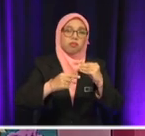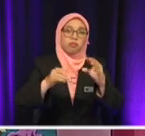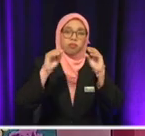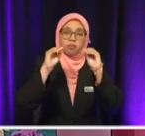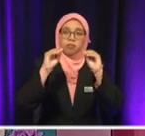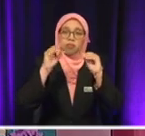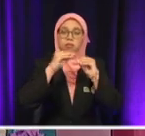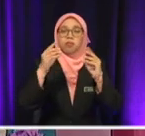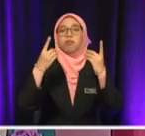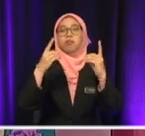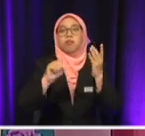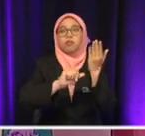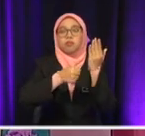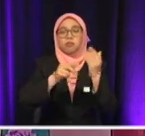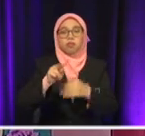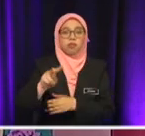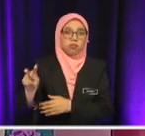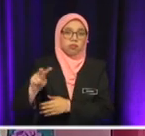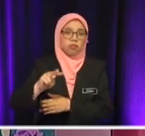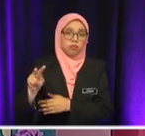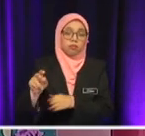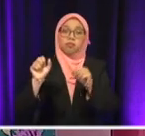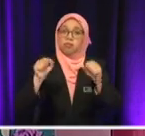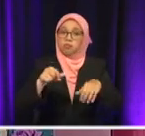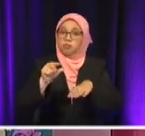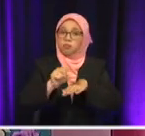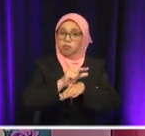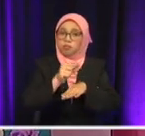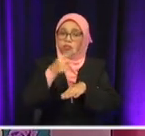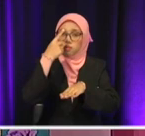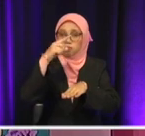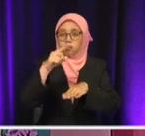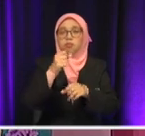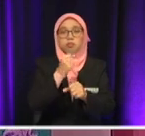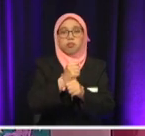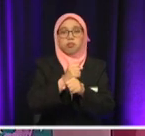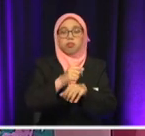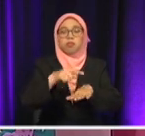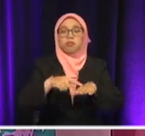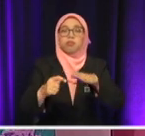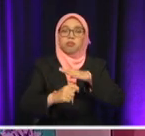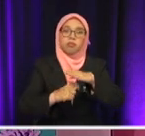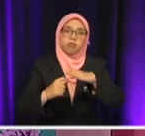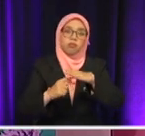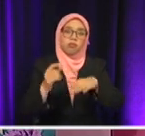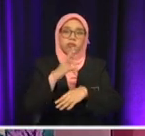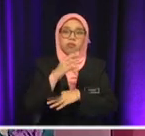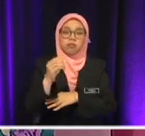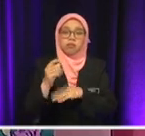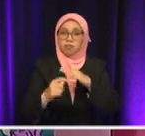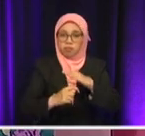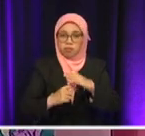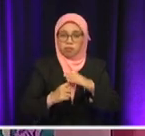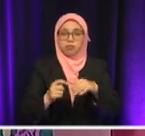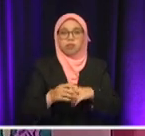awal kanak-kanak. Dan sijil itu mereka boleh guna tahu kalau untuk nak terus bekerja di taska dan juga di tadika. Baik, nombor